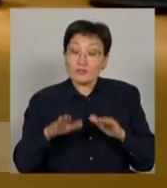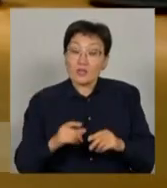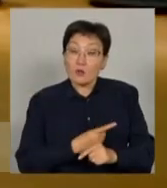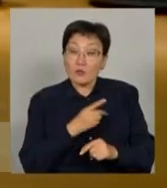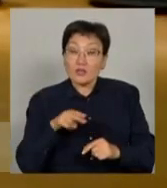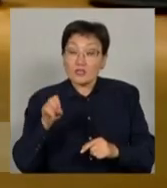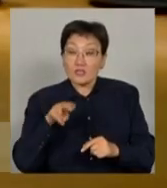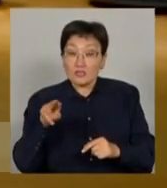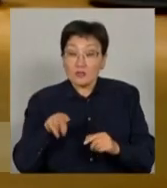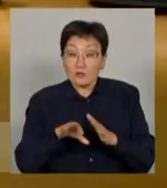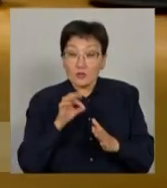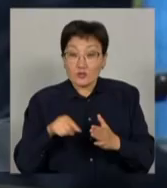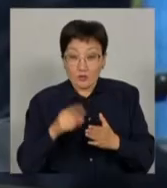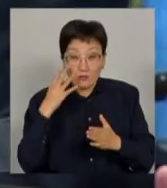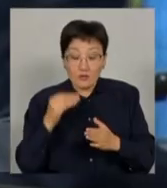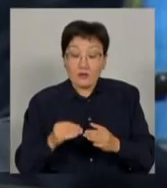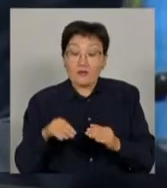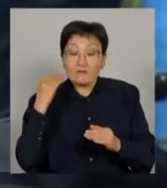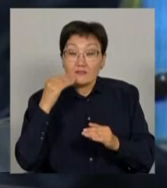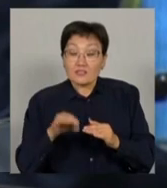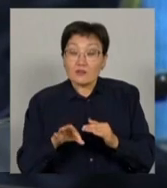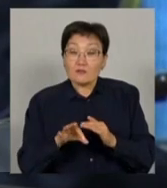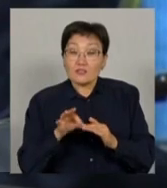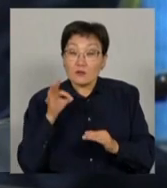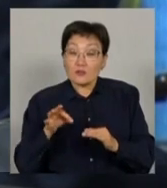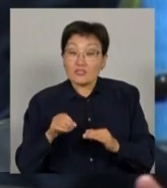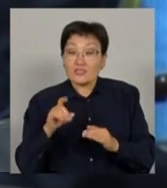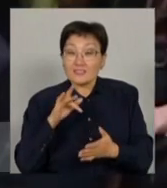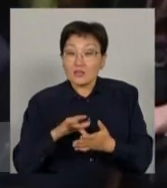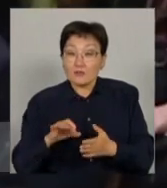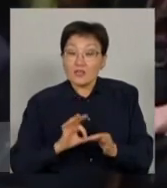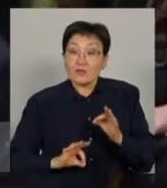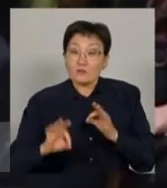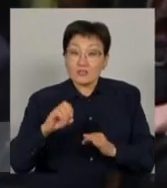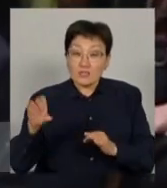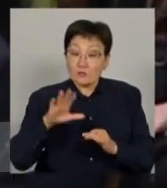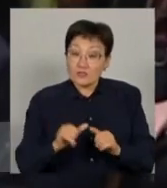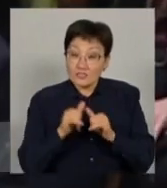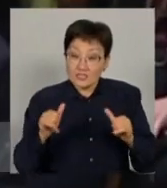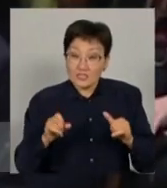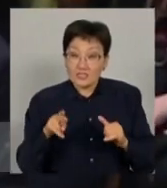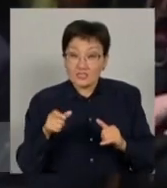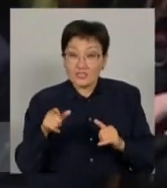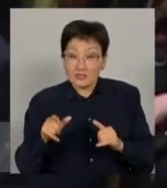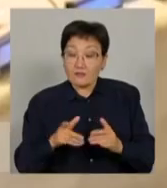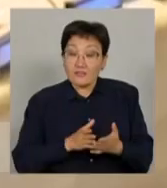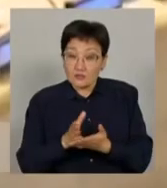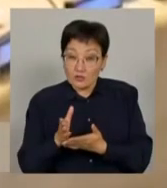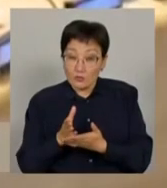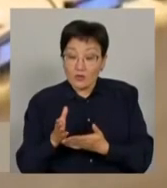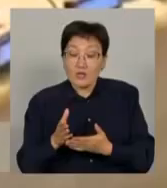MasterCard выбрать Алматы в качестве регионального хаба в СНГ Центральной и Восточной Европе для развития консалтингового направления